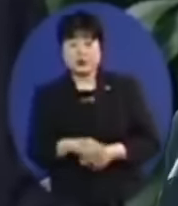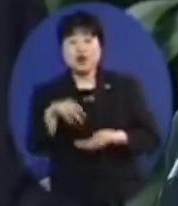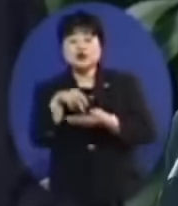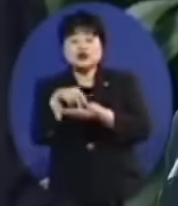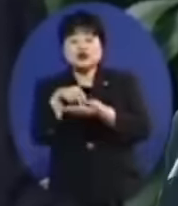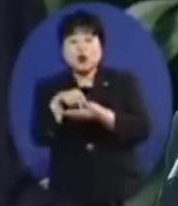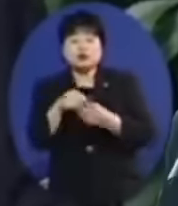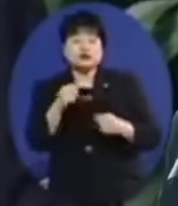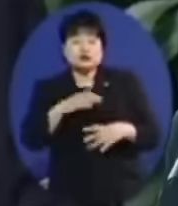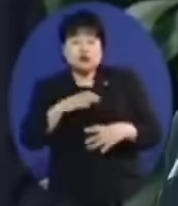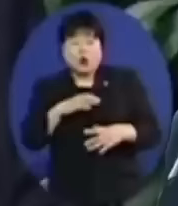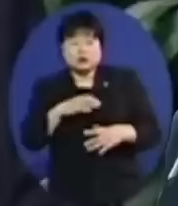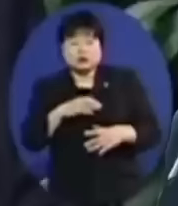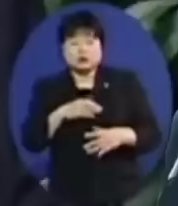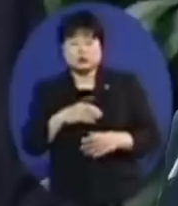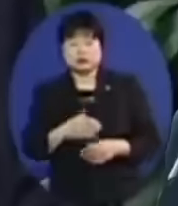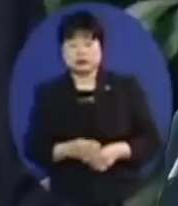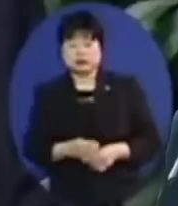두려움입니다.